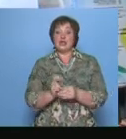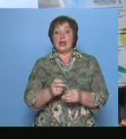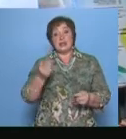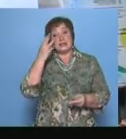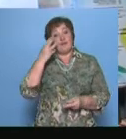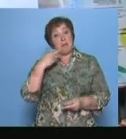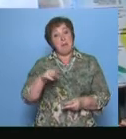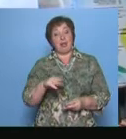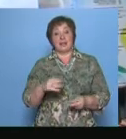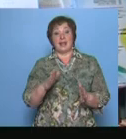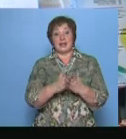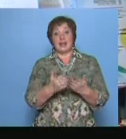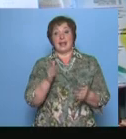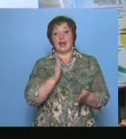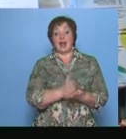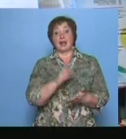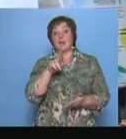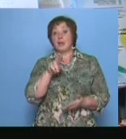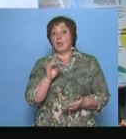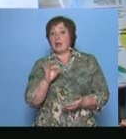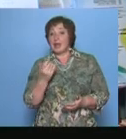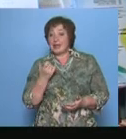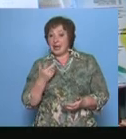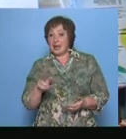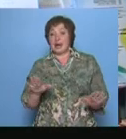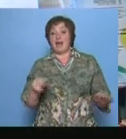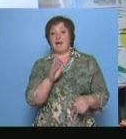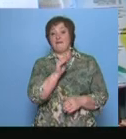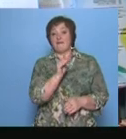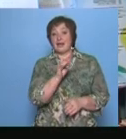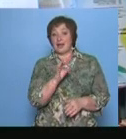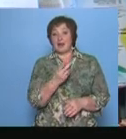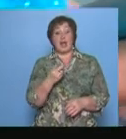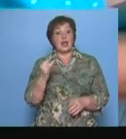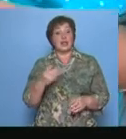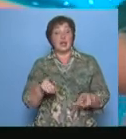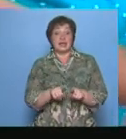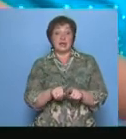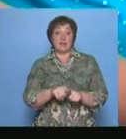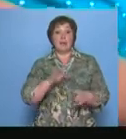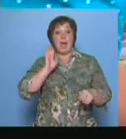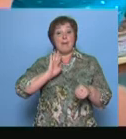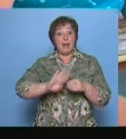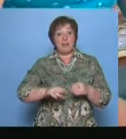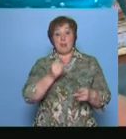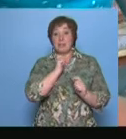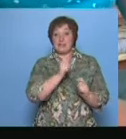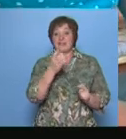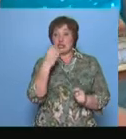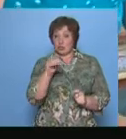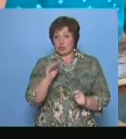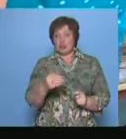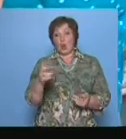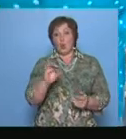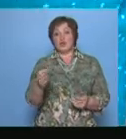книги, такие как Паула Коэльо, Фредерик Бекбедер. Вот эти книги хочу. Помимо призовых 100 тысяч, Ольга получит еще